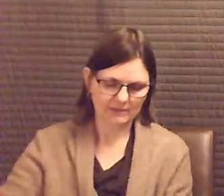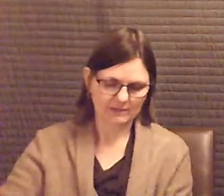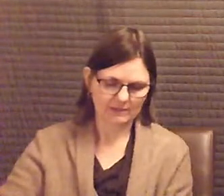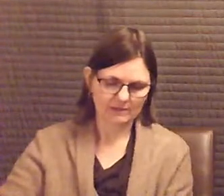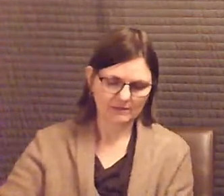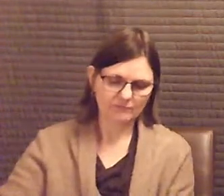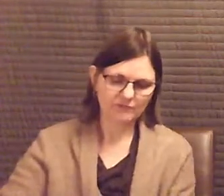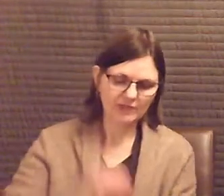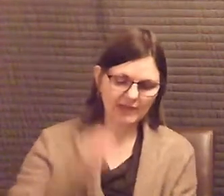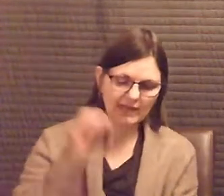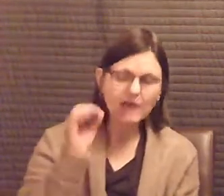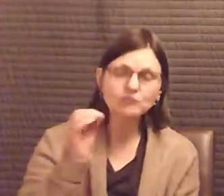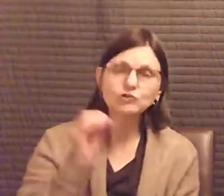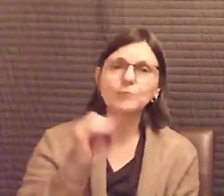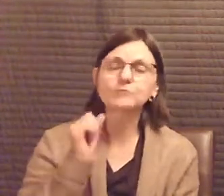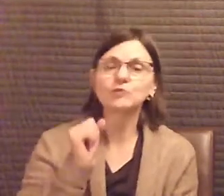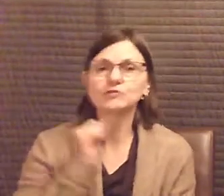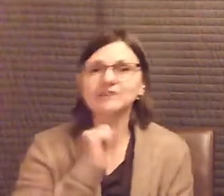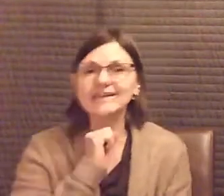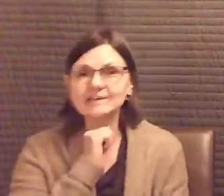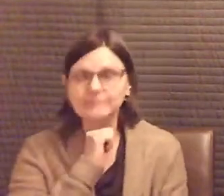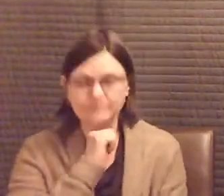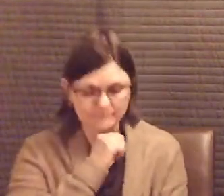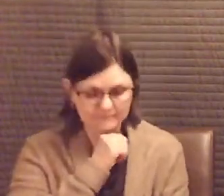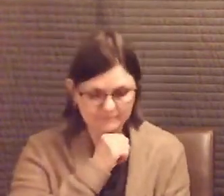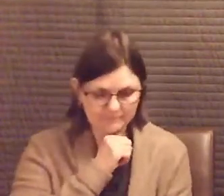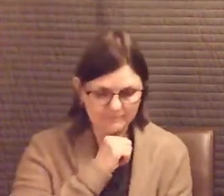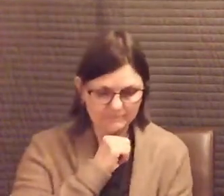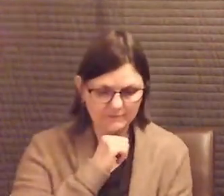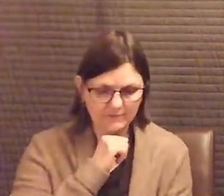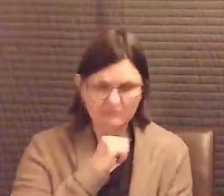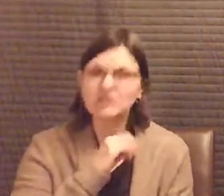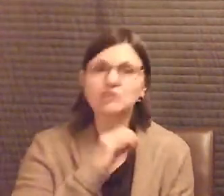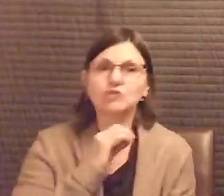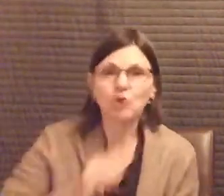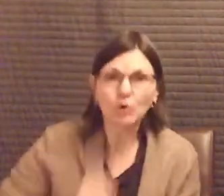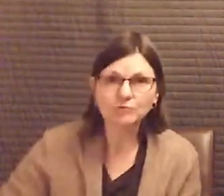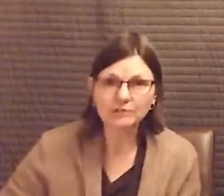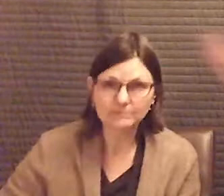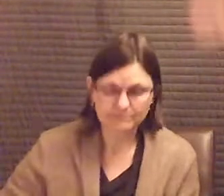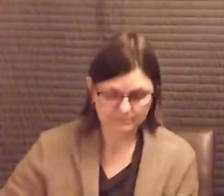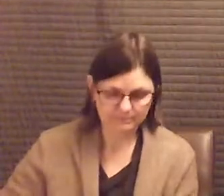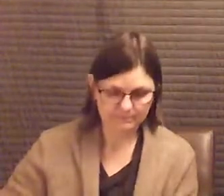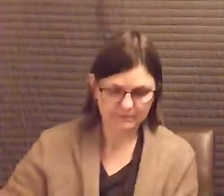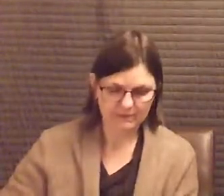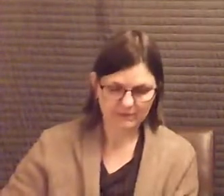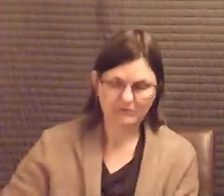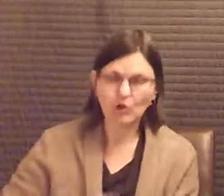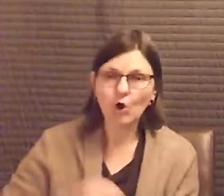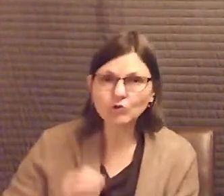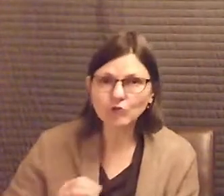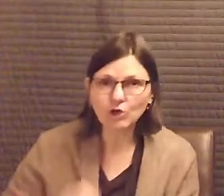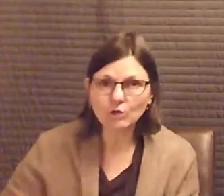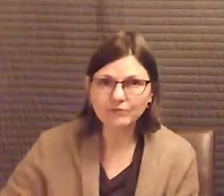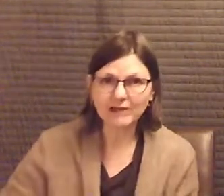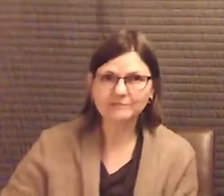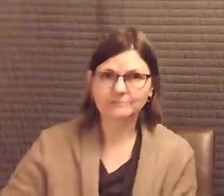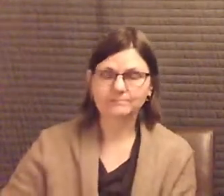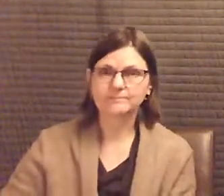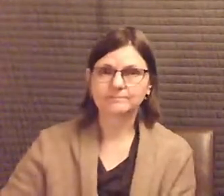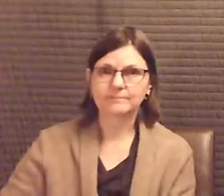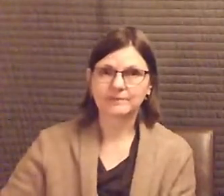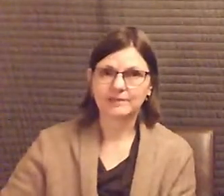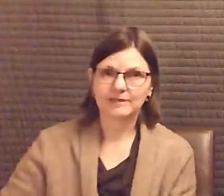worden om die geen acht sloeg op het woord van een hele dag meneer wie niet gelooft hij wharmby om geloven